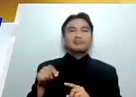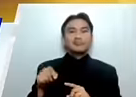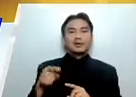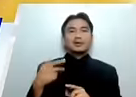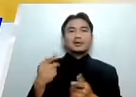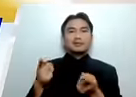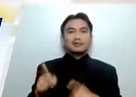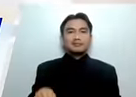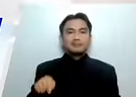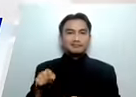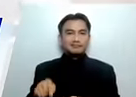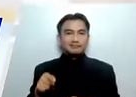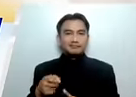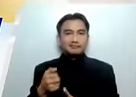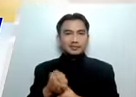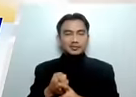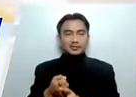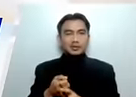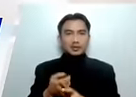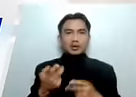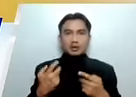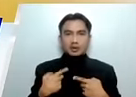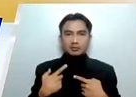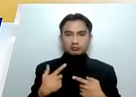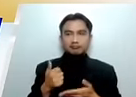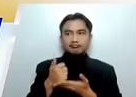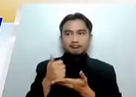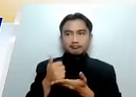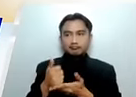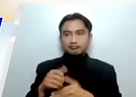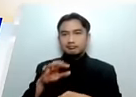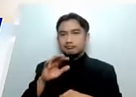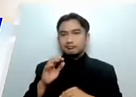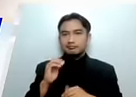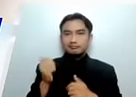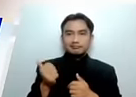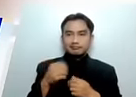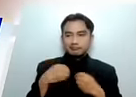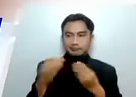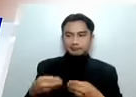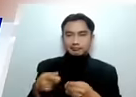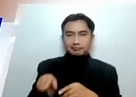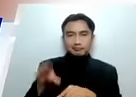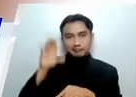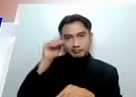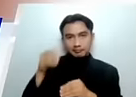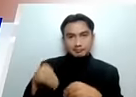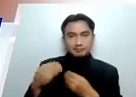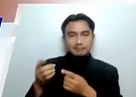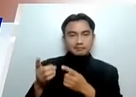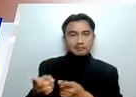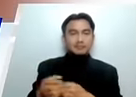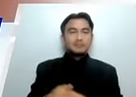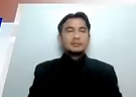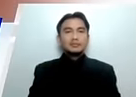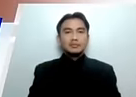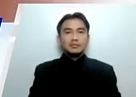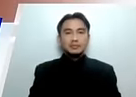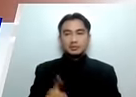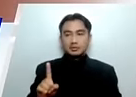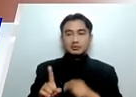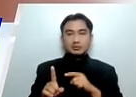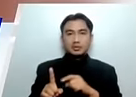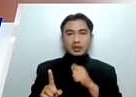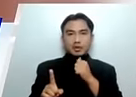nito ay ang pag-ulan din ng tulong mula sa ibang brand at negosyo para sa lalaki. Pero hindi palang lalaki ang totoong biktima at na-prank